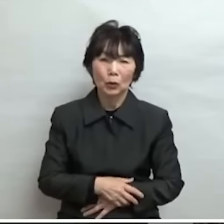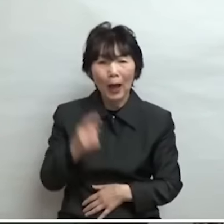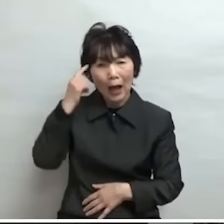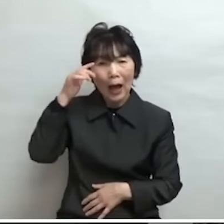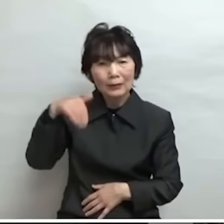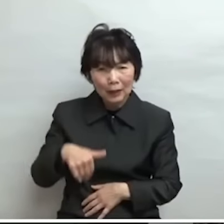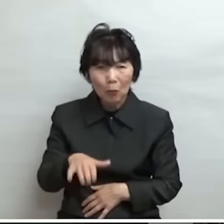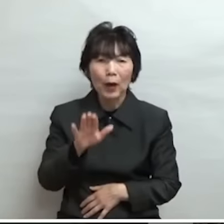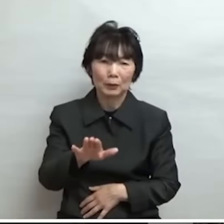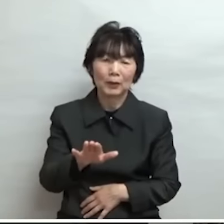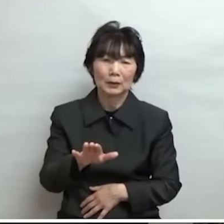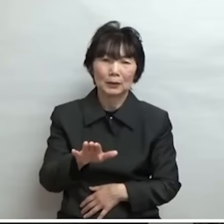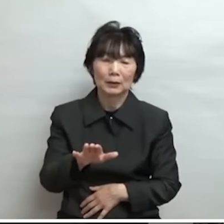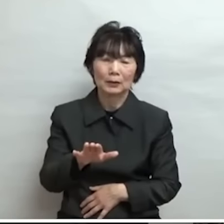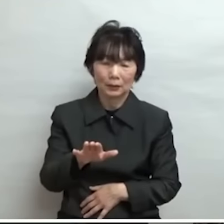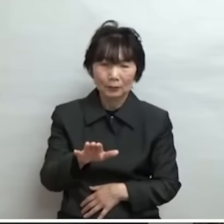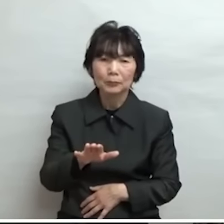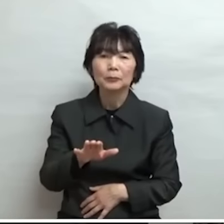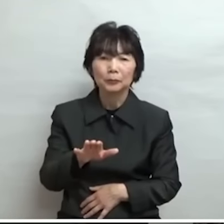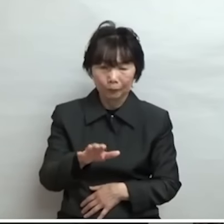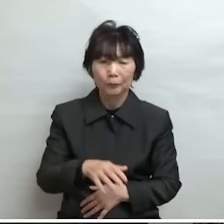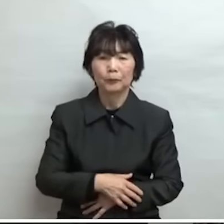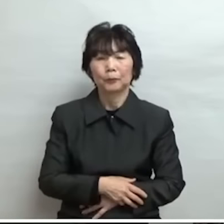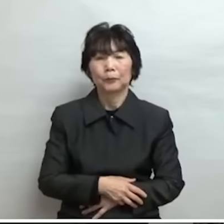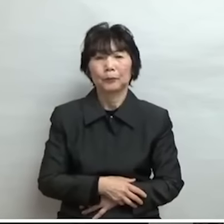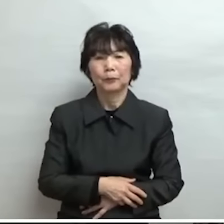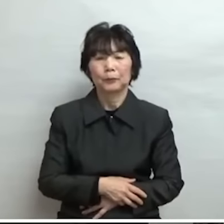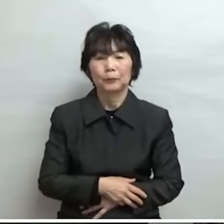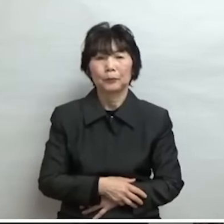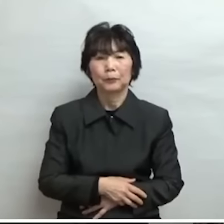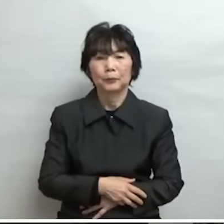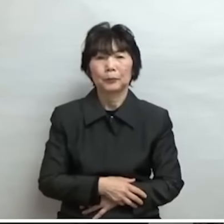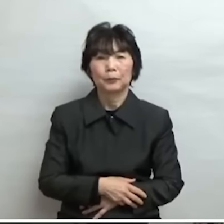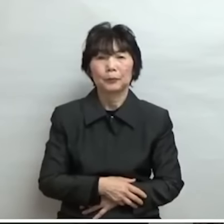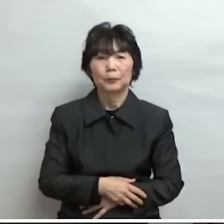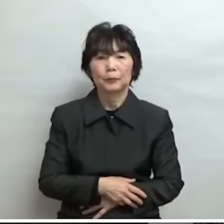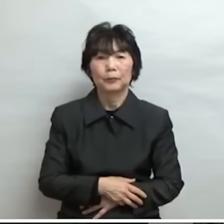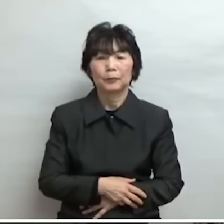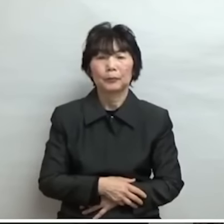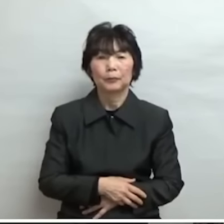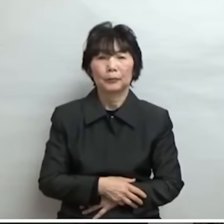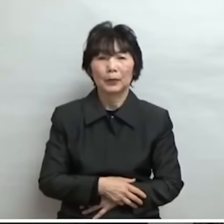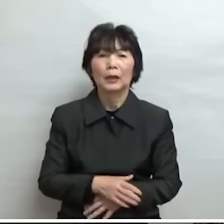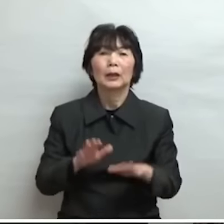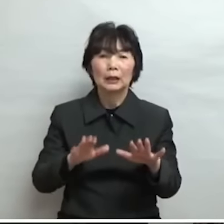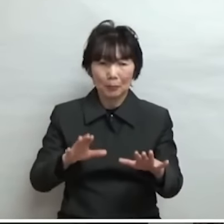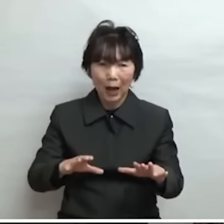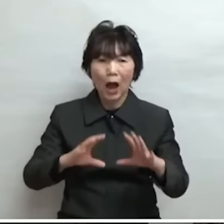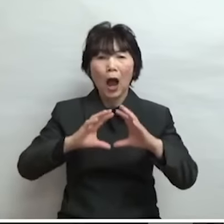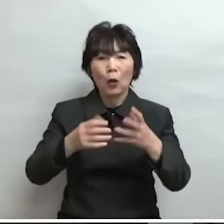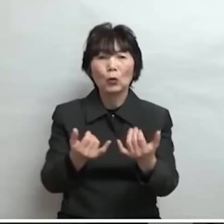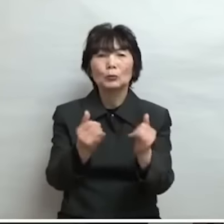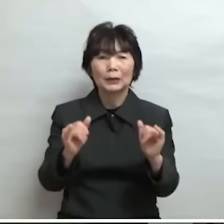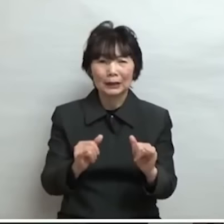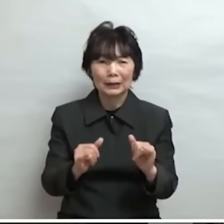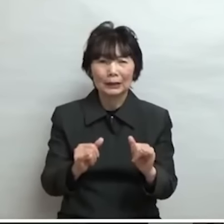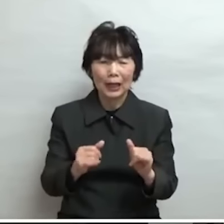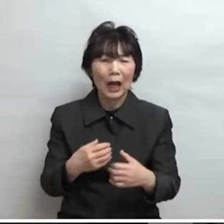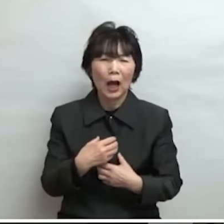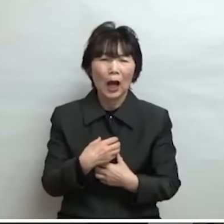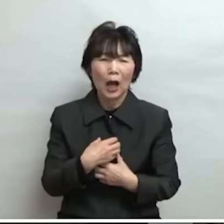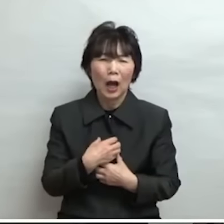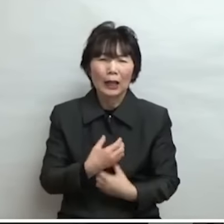すべき点もあるかなというようなというふうに思っています。そこでやはりまあ、これだけのやっぱり国民から不信を招いたということから考え